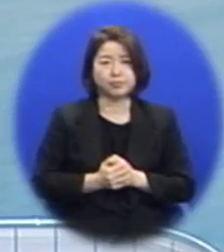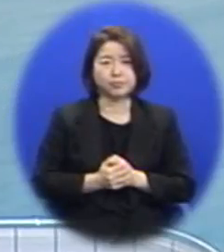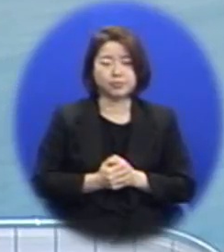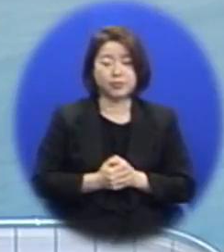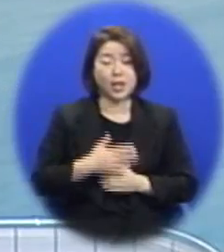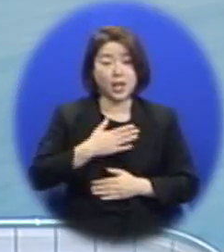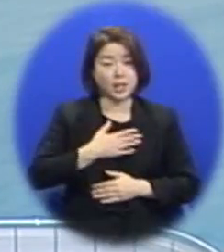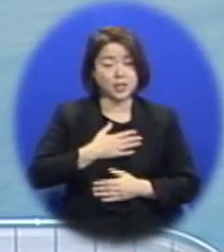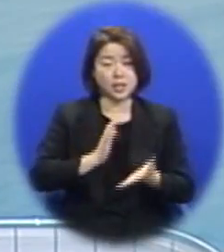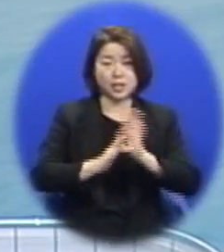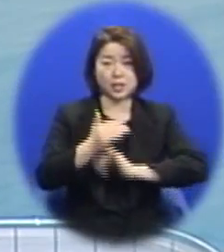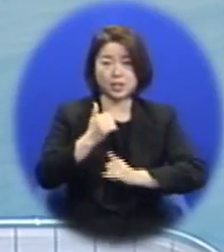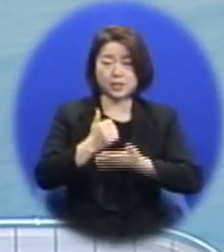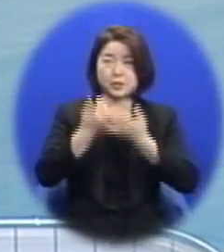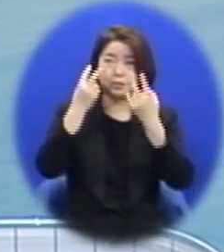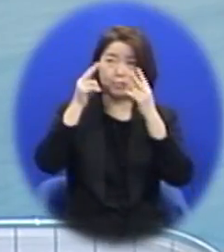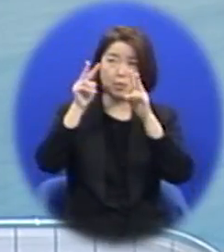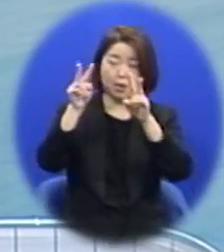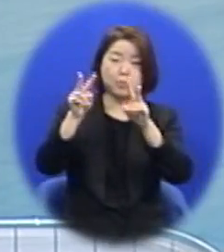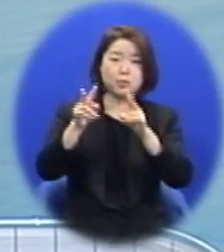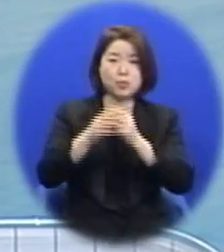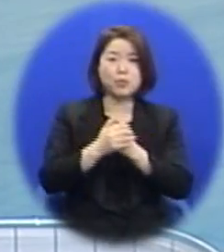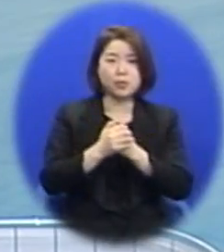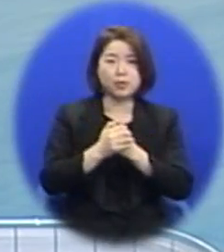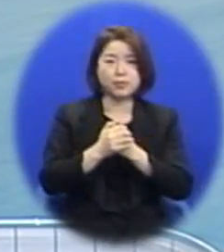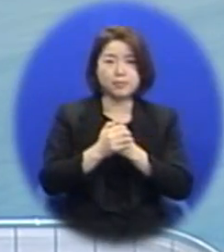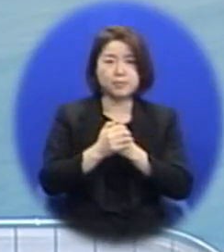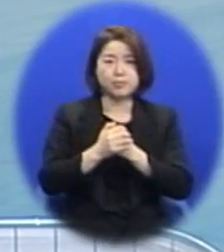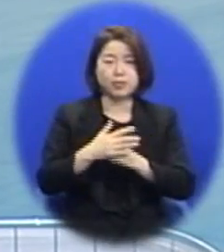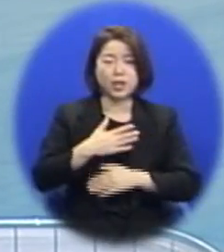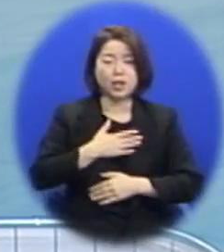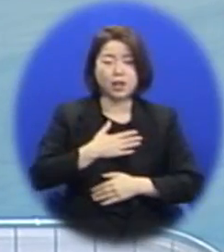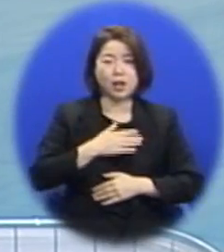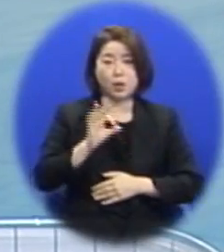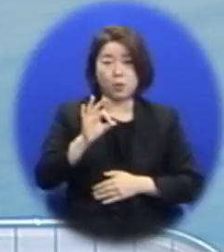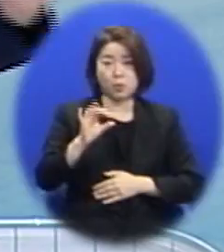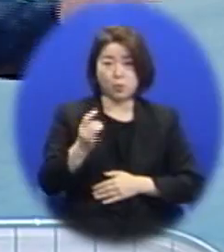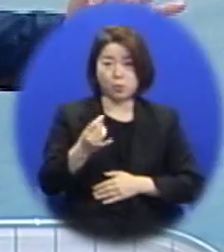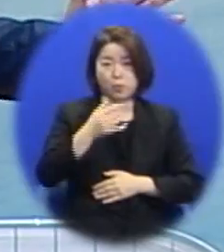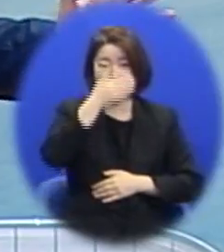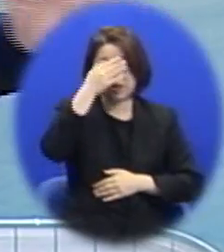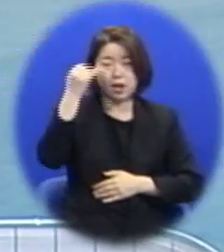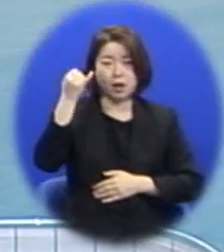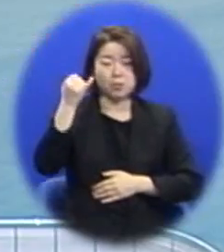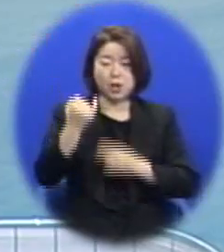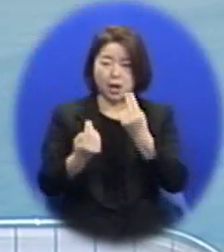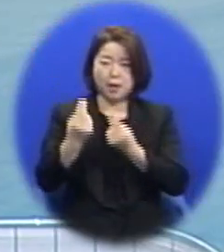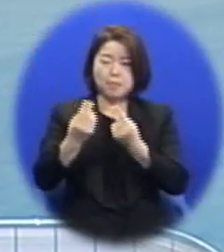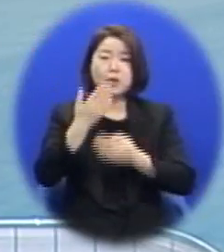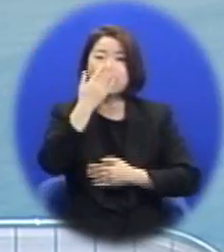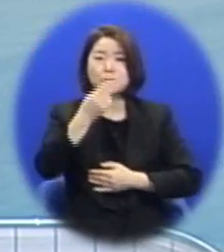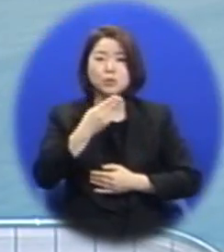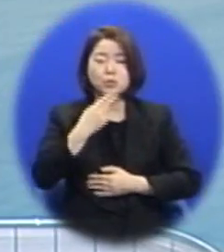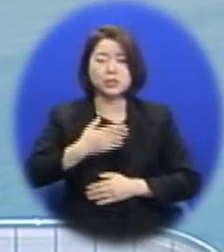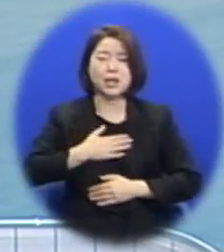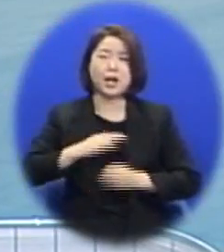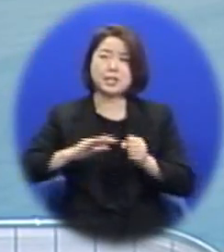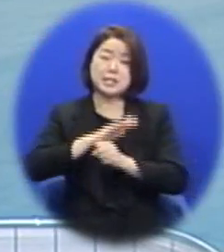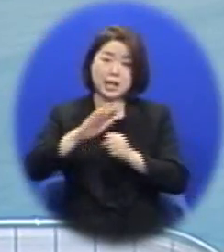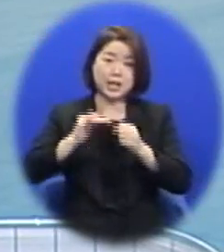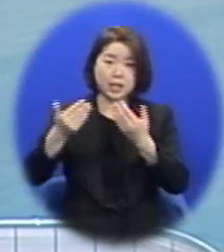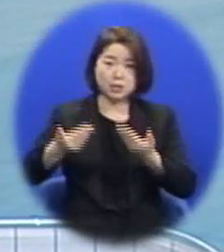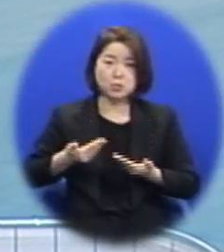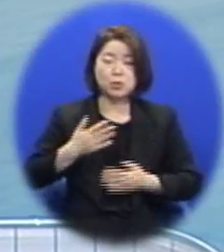그런데 제가 예수님을 바라보고 저희 외할머니와 비교할 수 없이 저를 사랑하시고